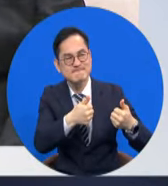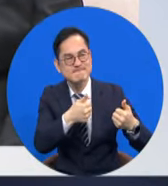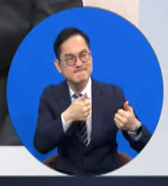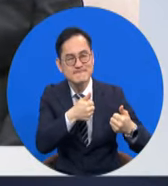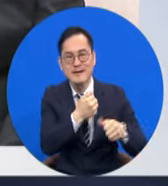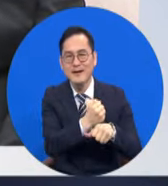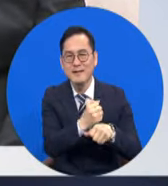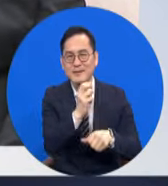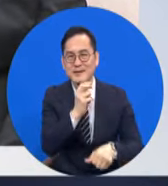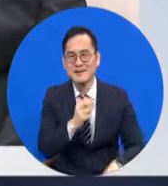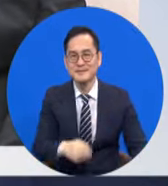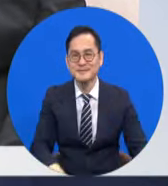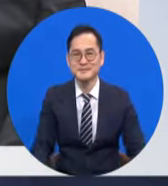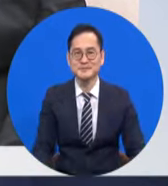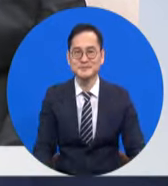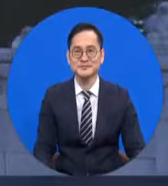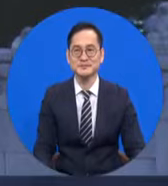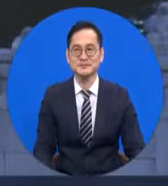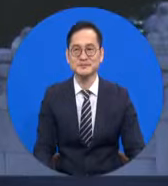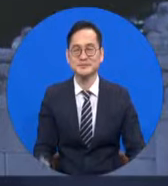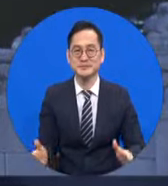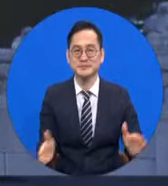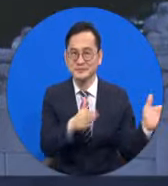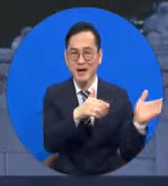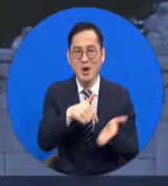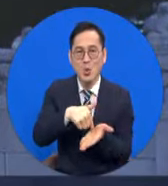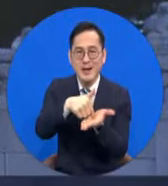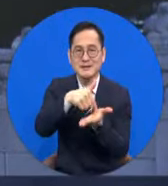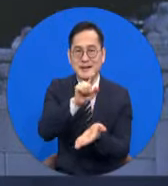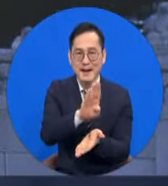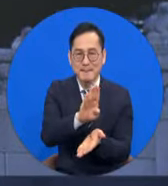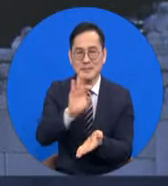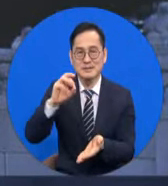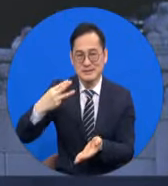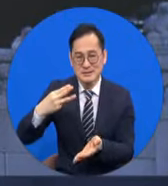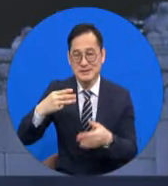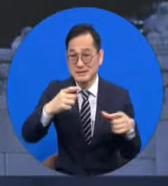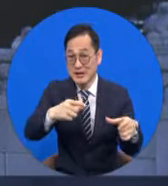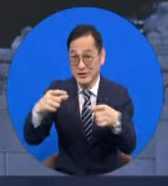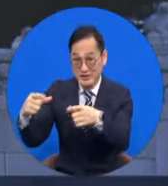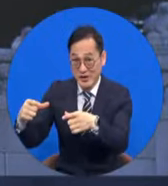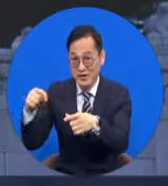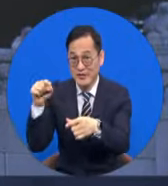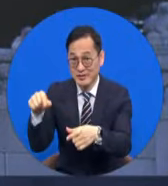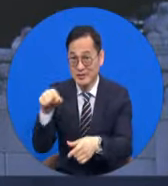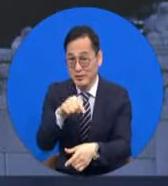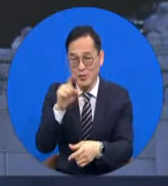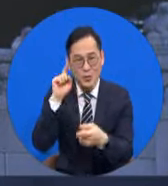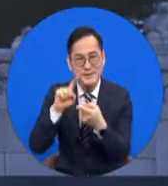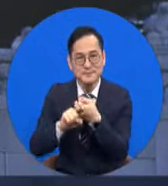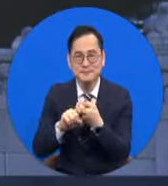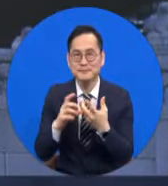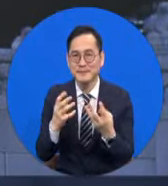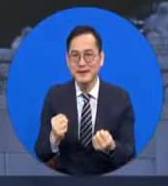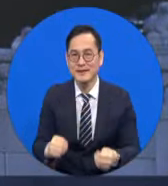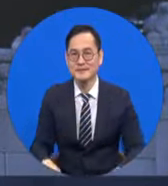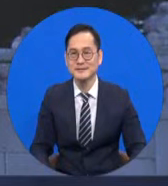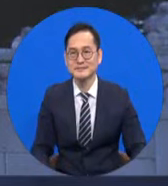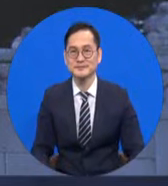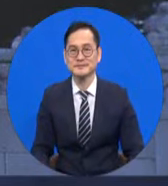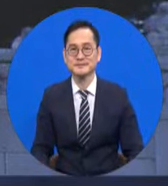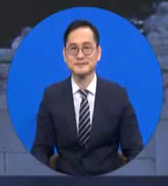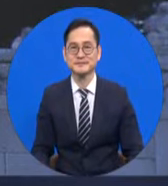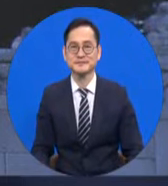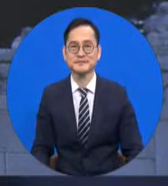예. 또 다른 격전지는 이제 광진 갑과 광진 을 지역. 한강에 있는 이 광진구 자체가